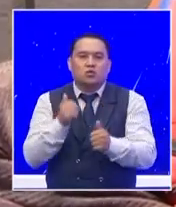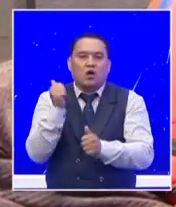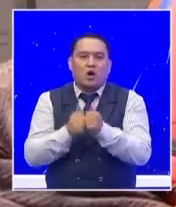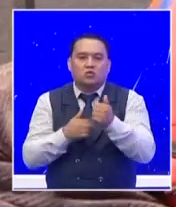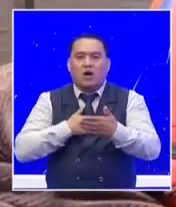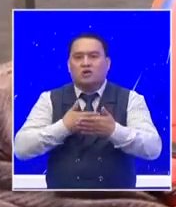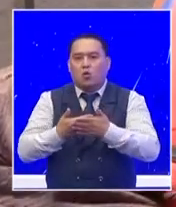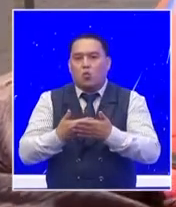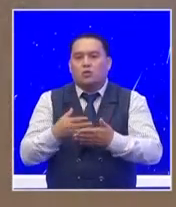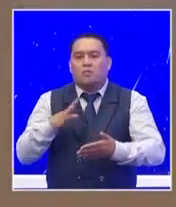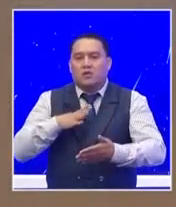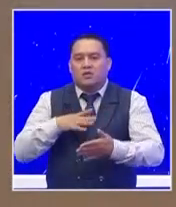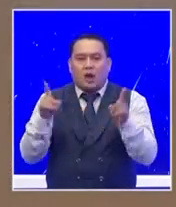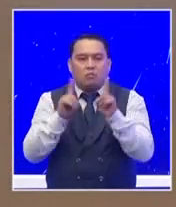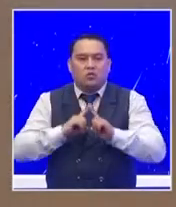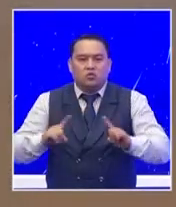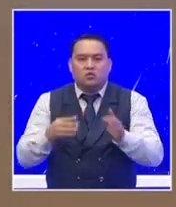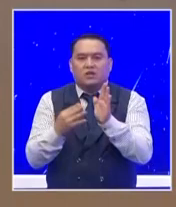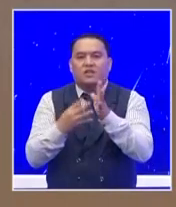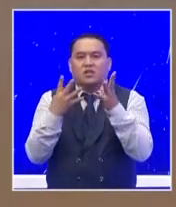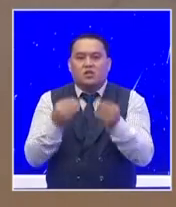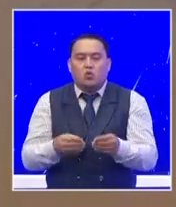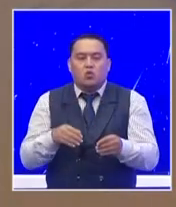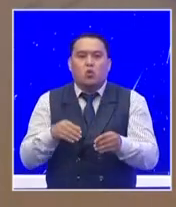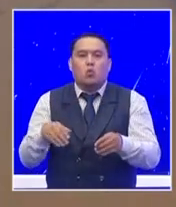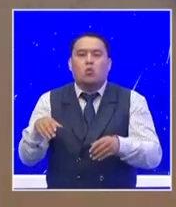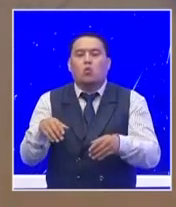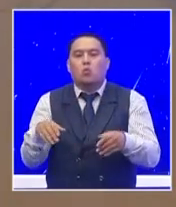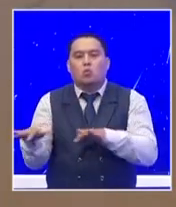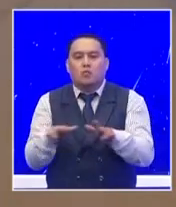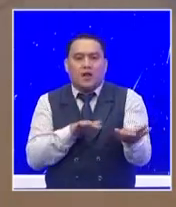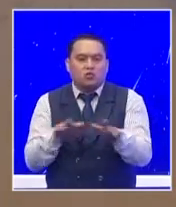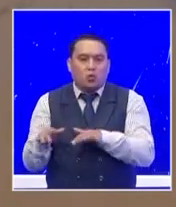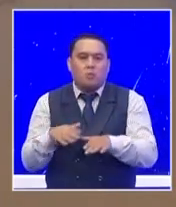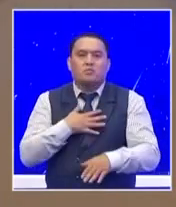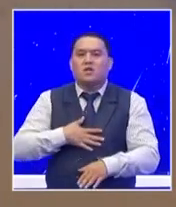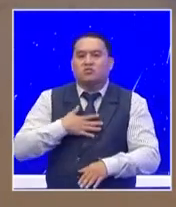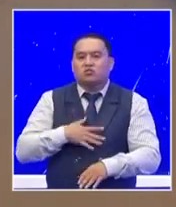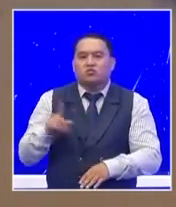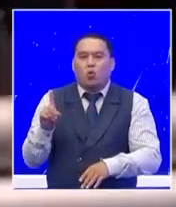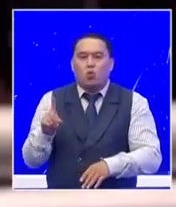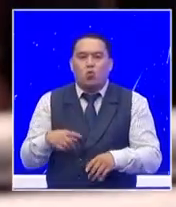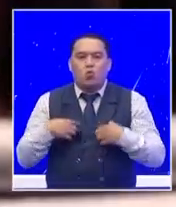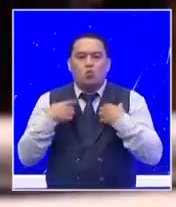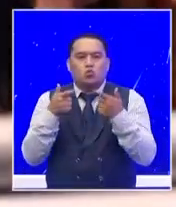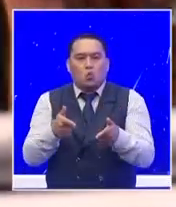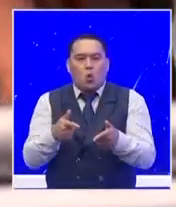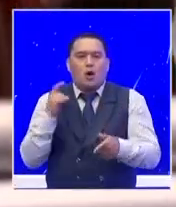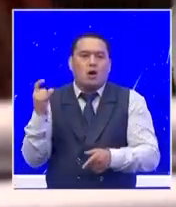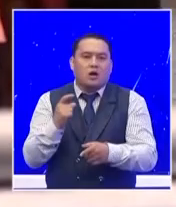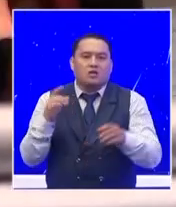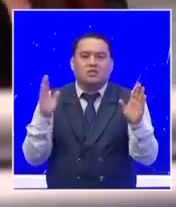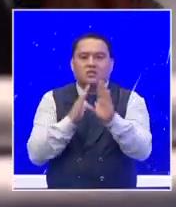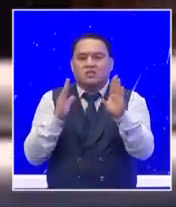десятки волонтеров устраивают здесь необычную 9-дневную регату. Участники акции переживают не только из-за угрозы хрупкой